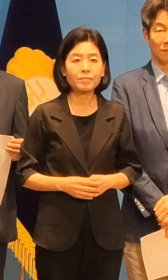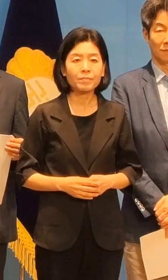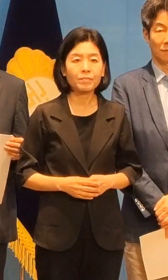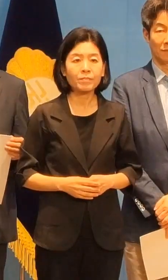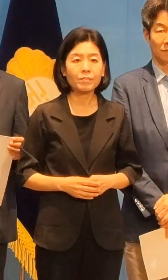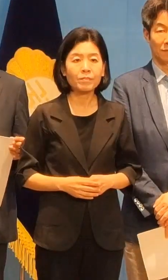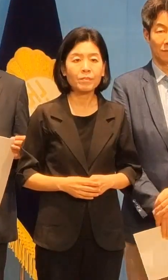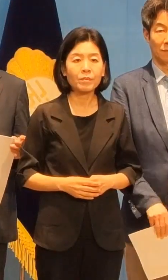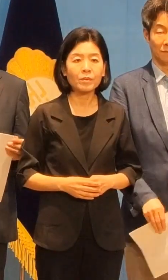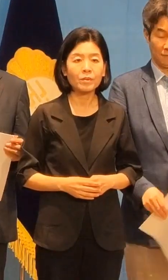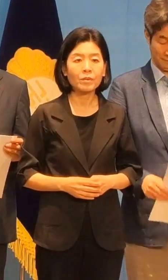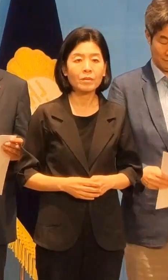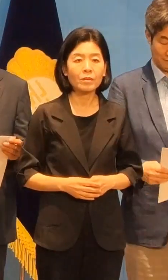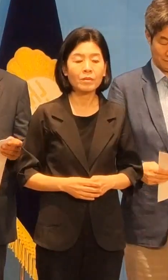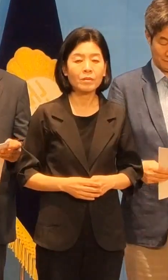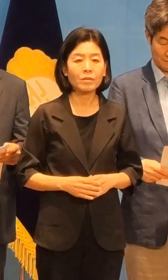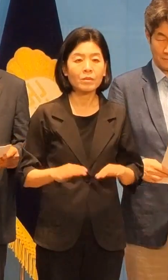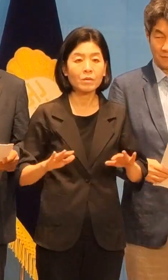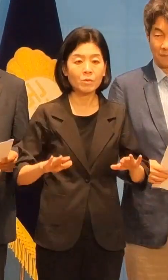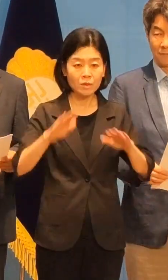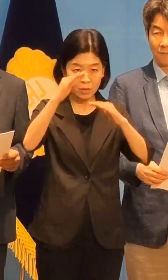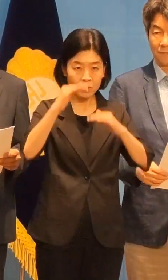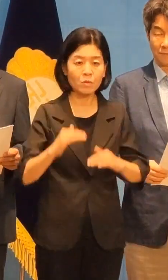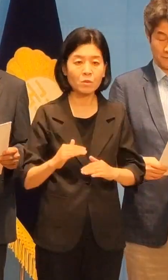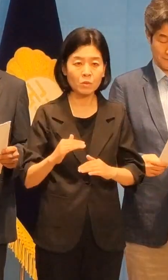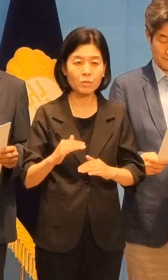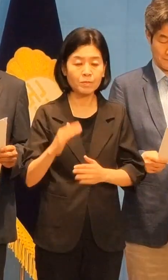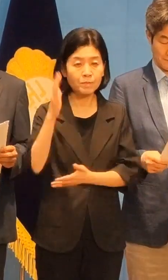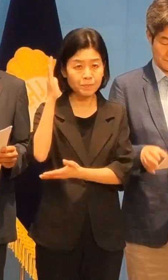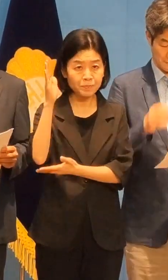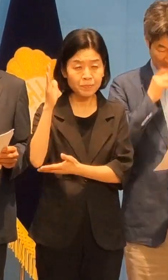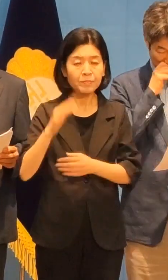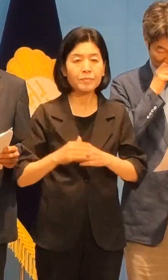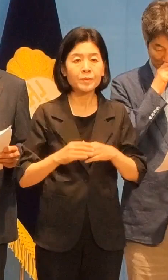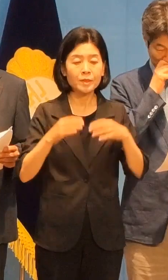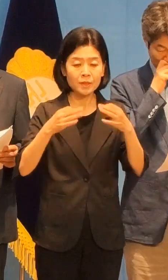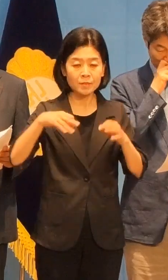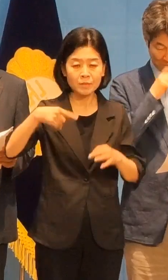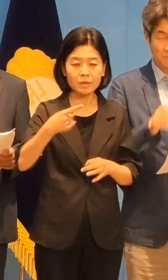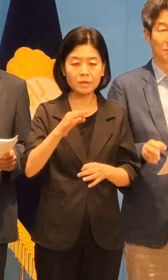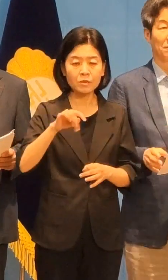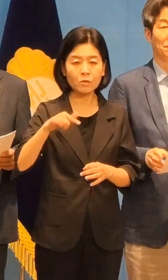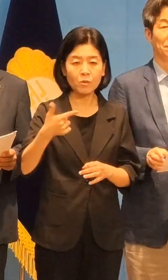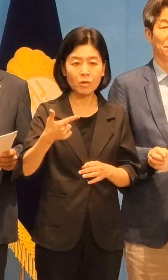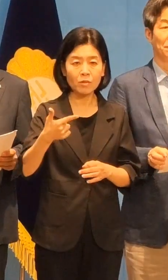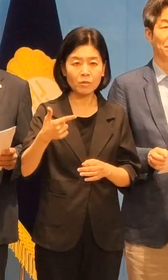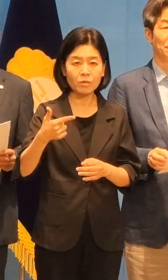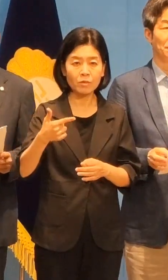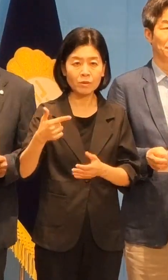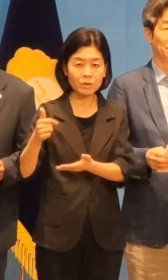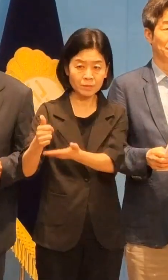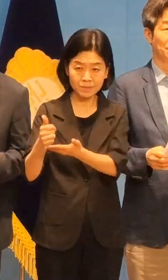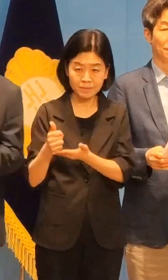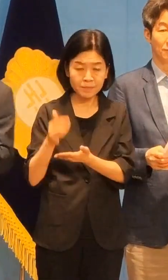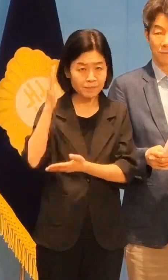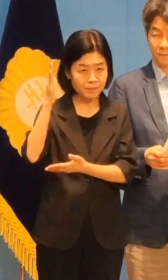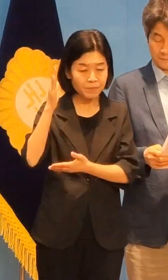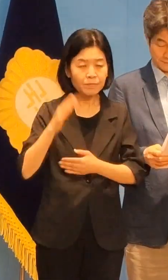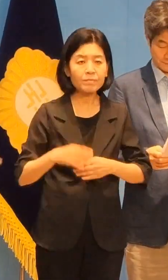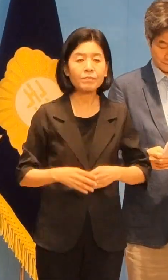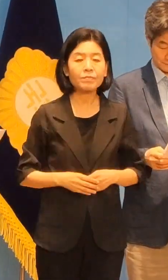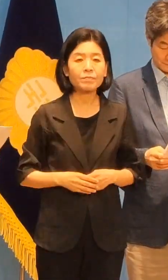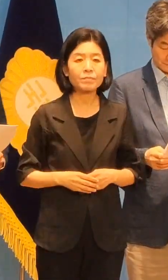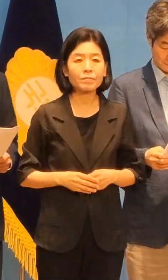오늘의 기자회견문을 낭독하도록 하겠습니다. 먼저 김승원 간사님께서 낭독하시겠습니다.